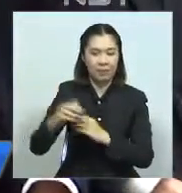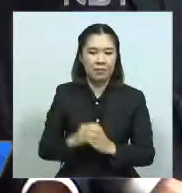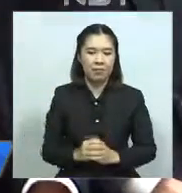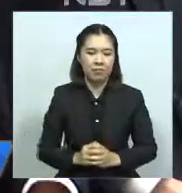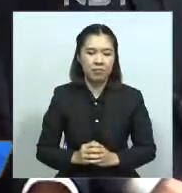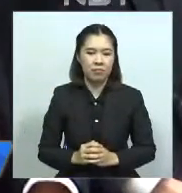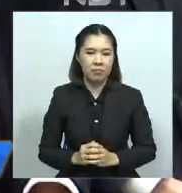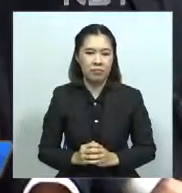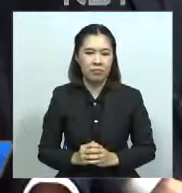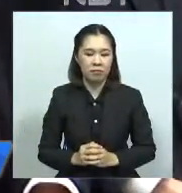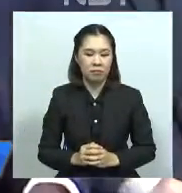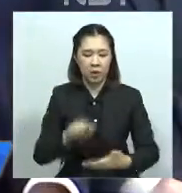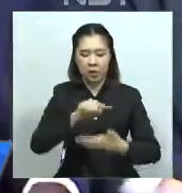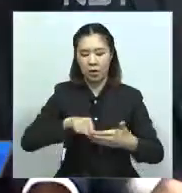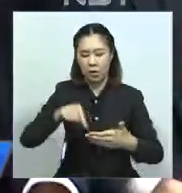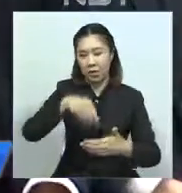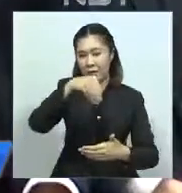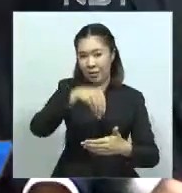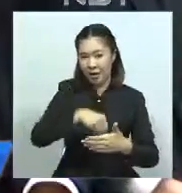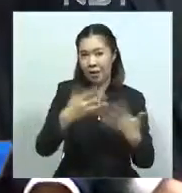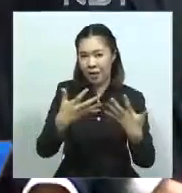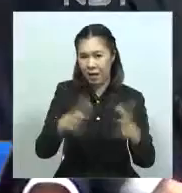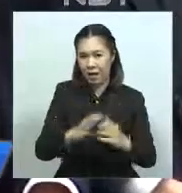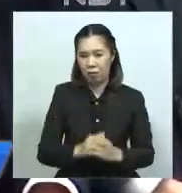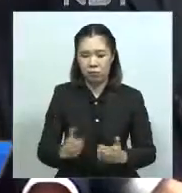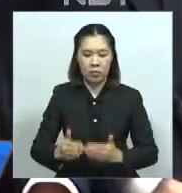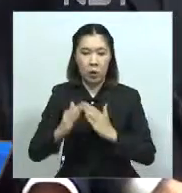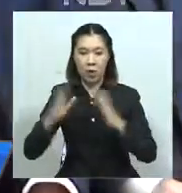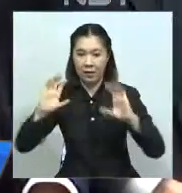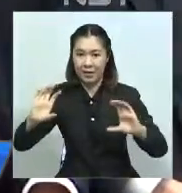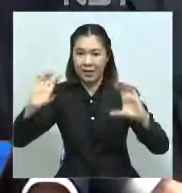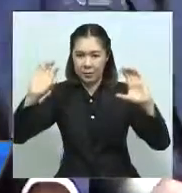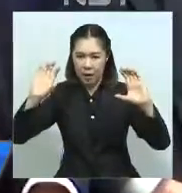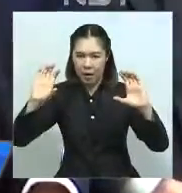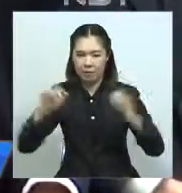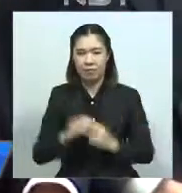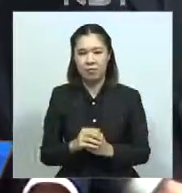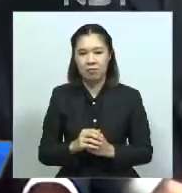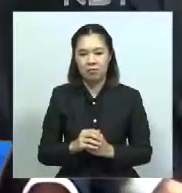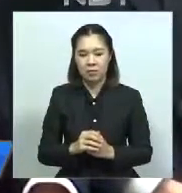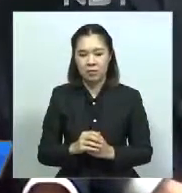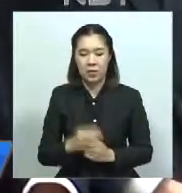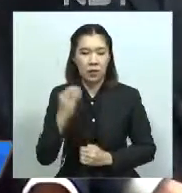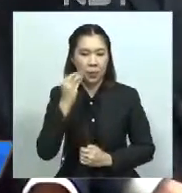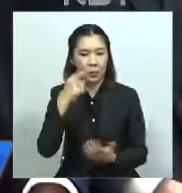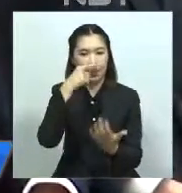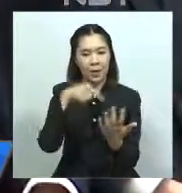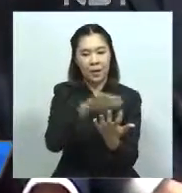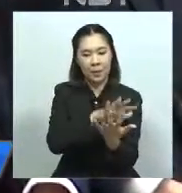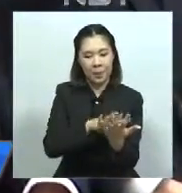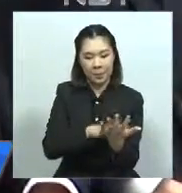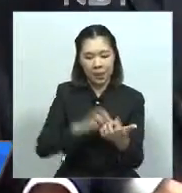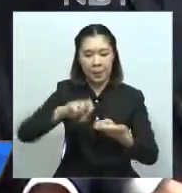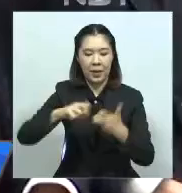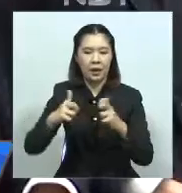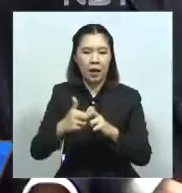องว่าเมื่อเรามีการเลือกตั้งแล้วถ้าเราสามารถจัดรัฐบาลได้ก็เหมือนกับเหตุการณ์ต่างๆของบ้านเมืองก็จะเข้าสู่ภาวะป